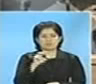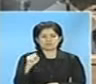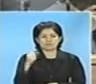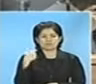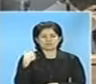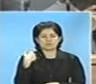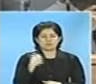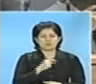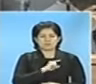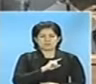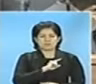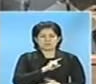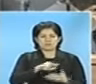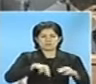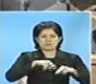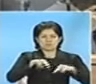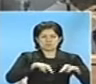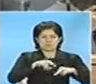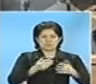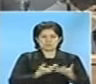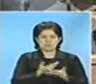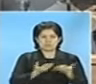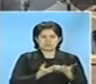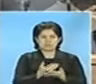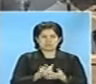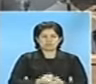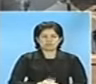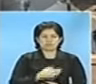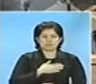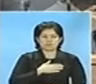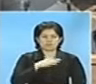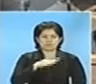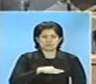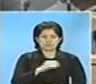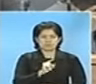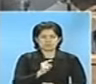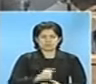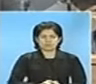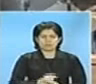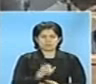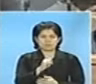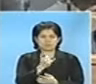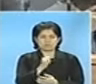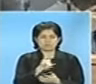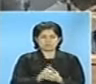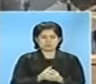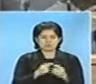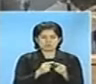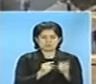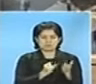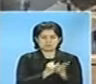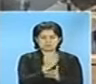มมีความเห็นว่าอาจที่จะไม่ชอบด้วยรัฐธรรมนูญเนื่องจ